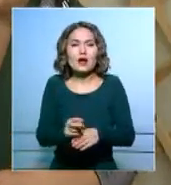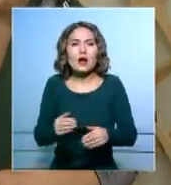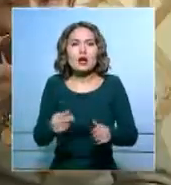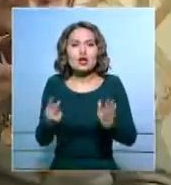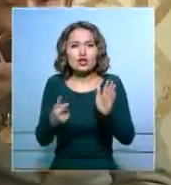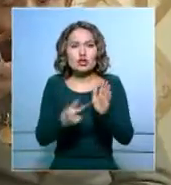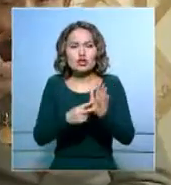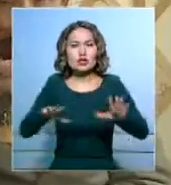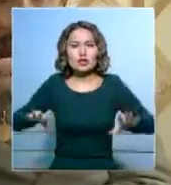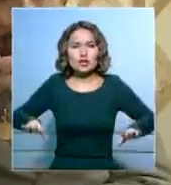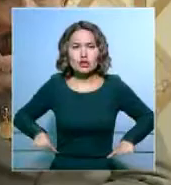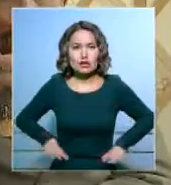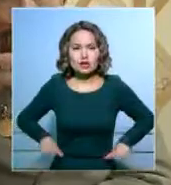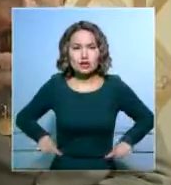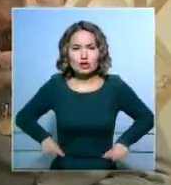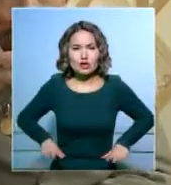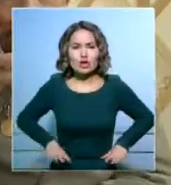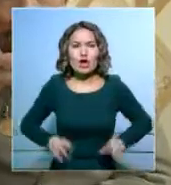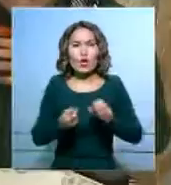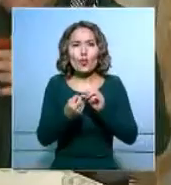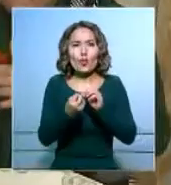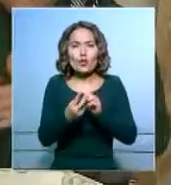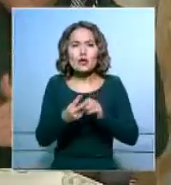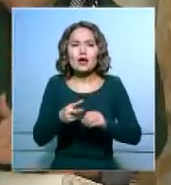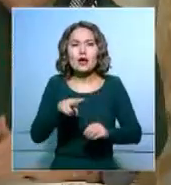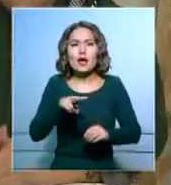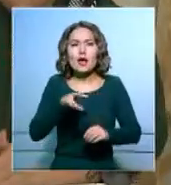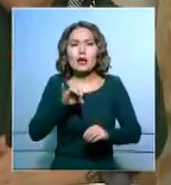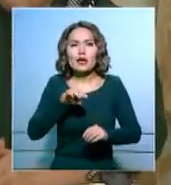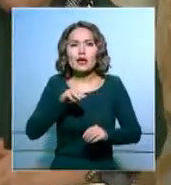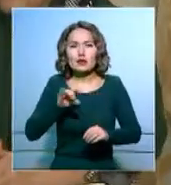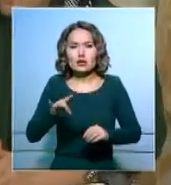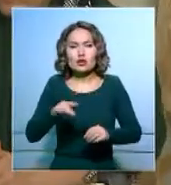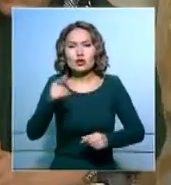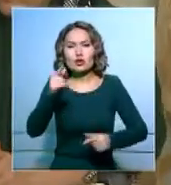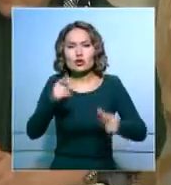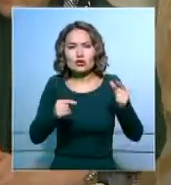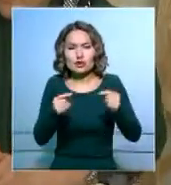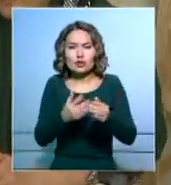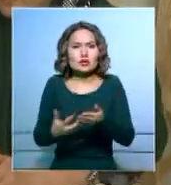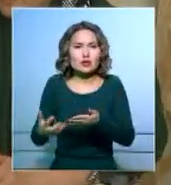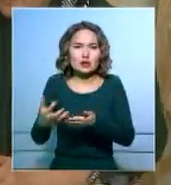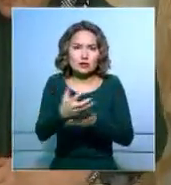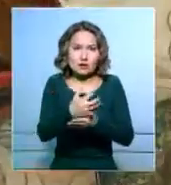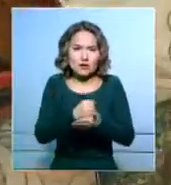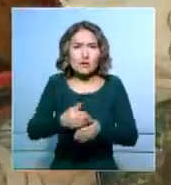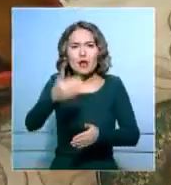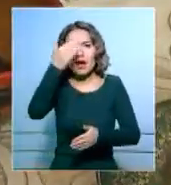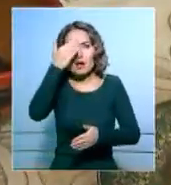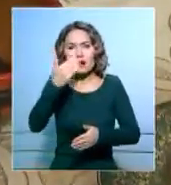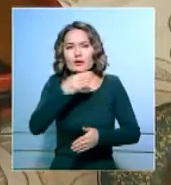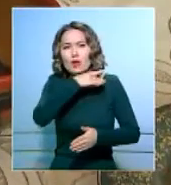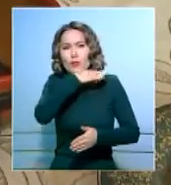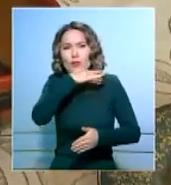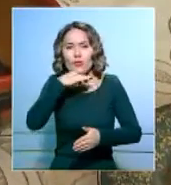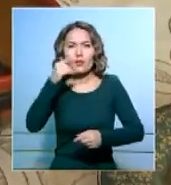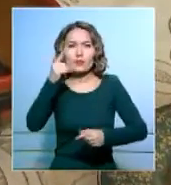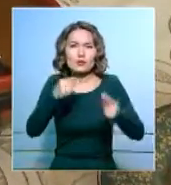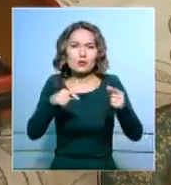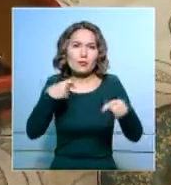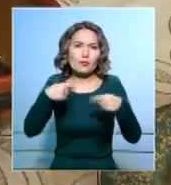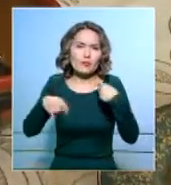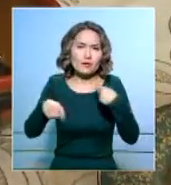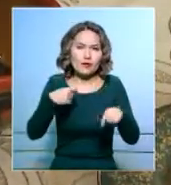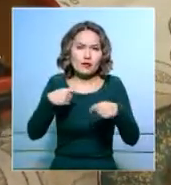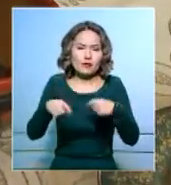7 жылқыдан 10 литр сүт шығады. Жаздың өнімдері 10 литріміз 100 литрге дейін жуық саламыз. Қымыз бен